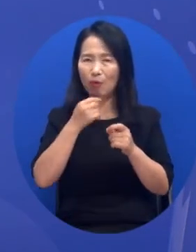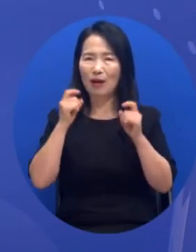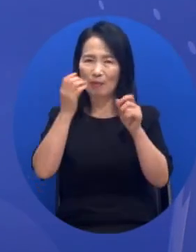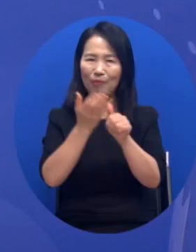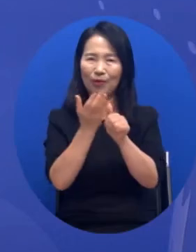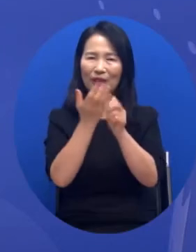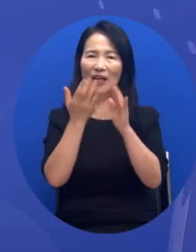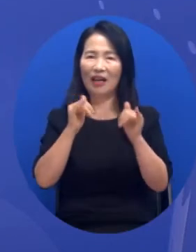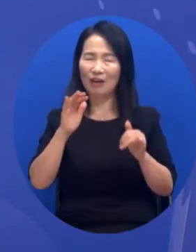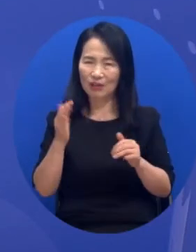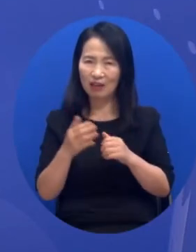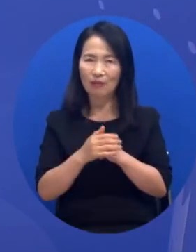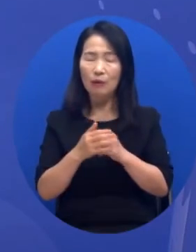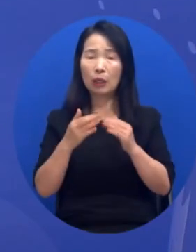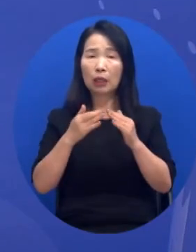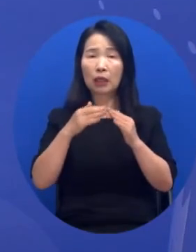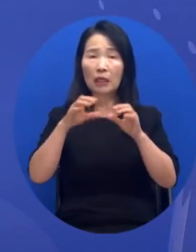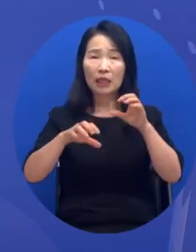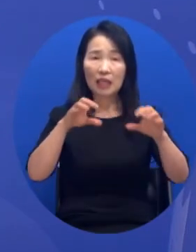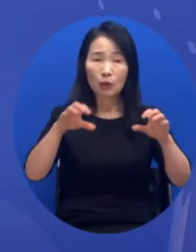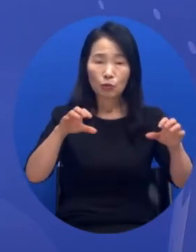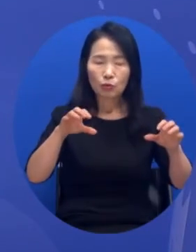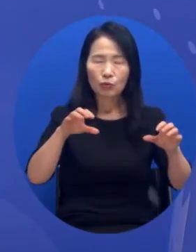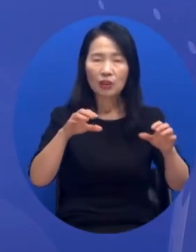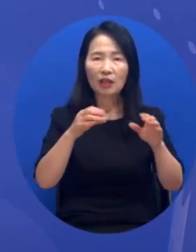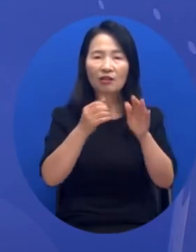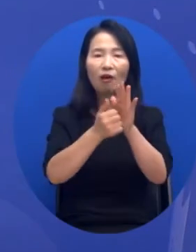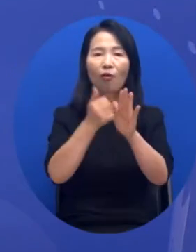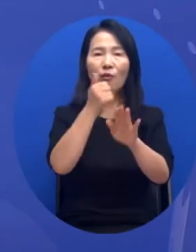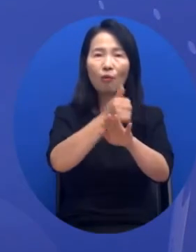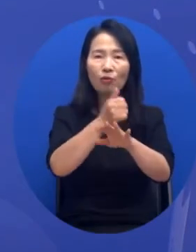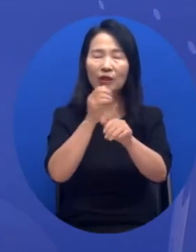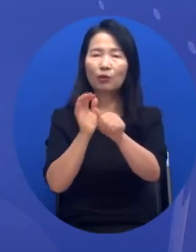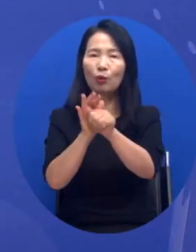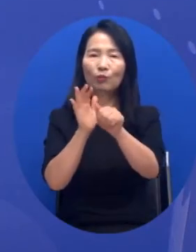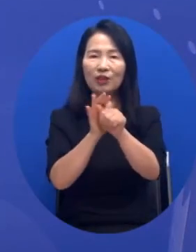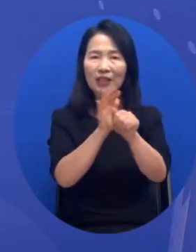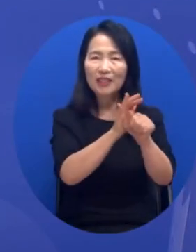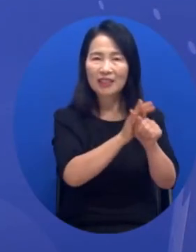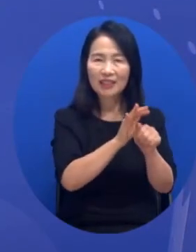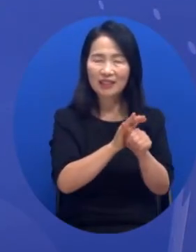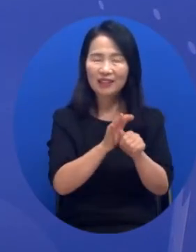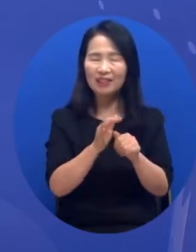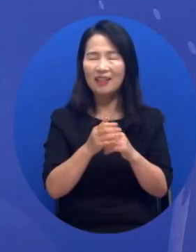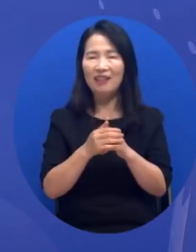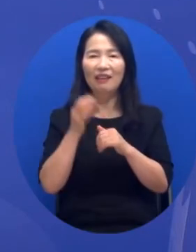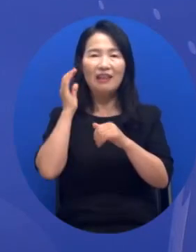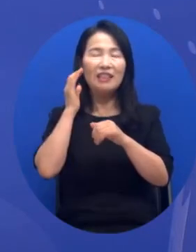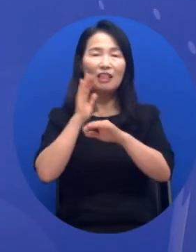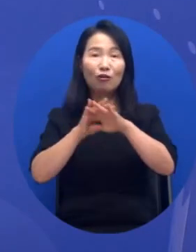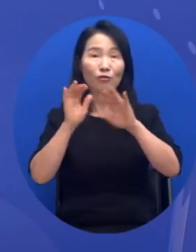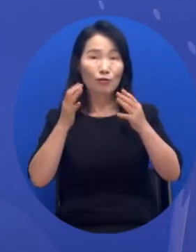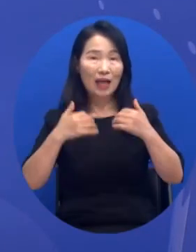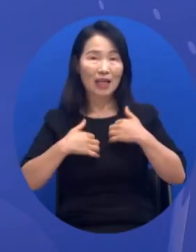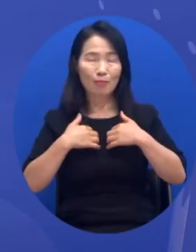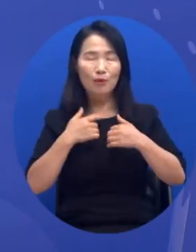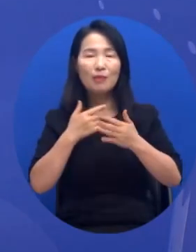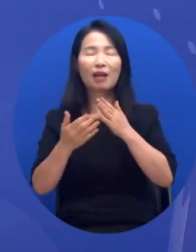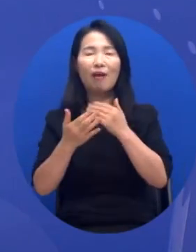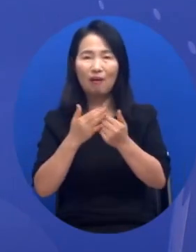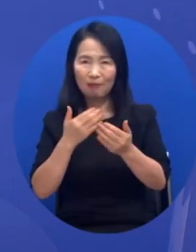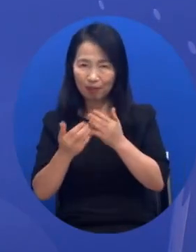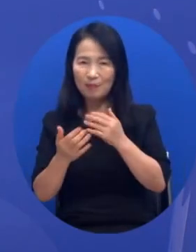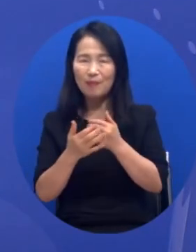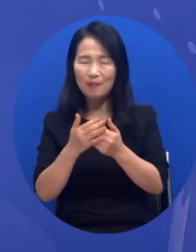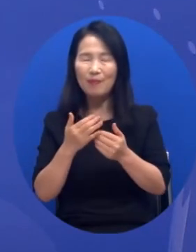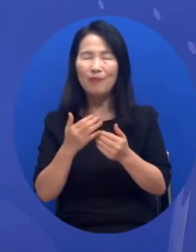그리고 이웃을 성공시켜주는 그런 천국을 기쁨을 경험하는 그런 앞으로의 삶을 살아갈 수